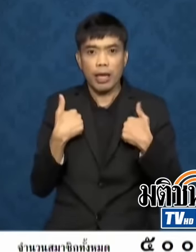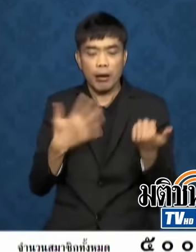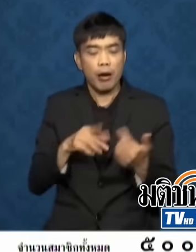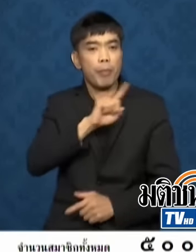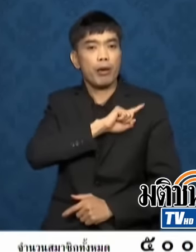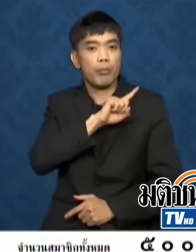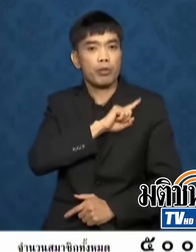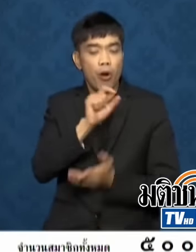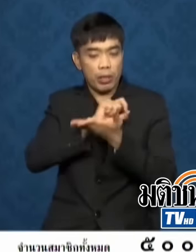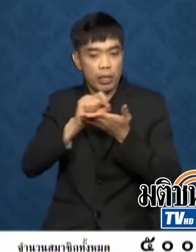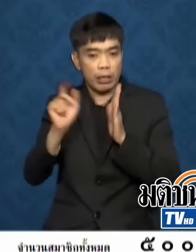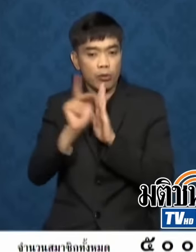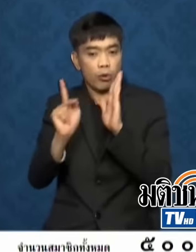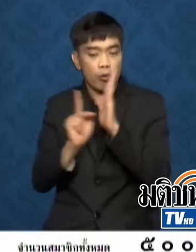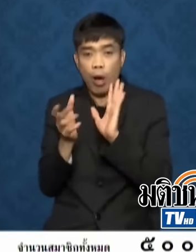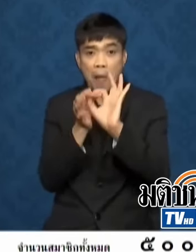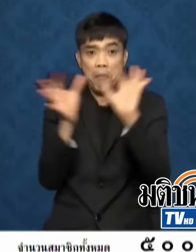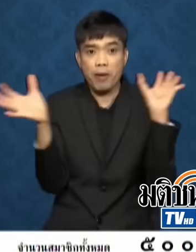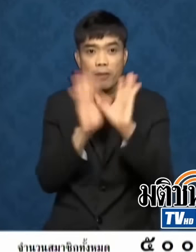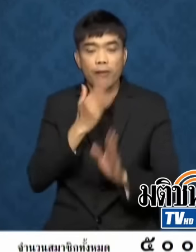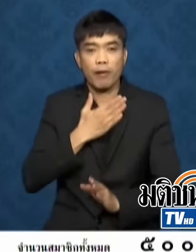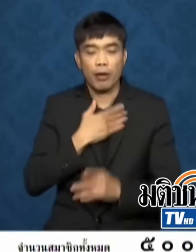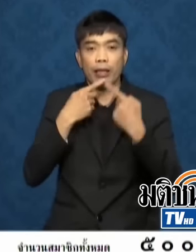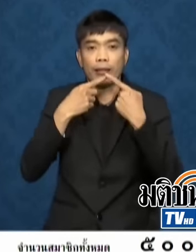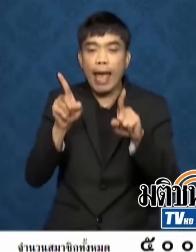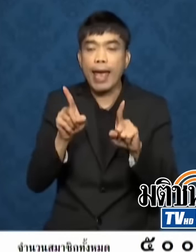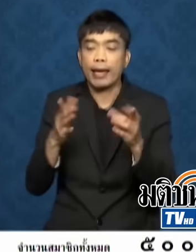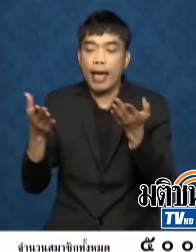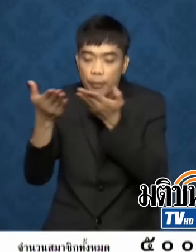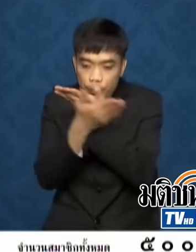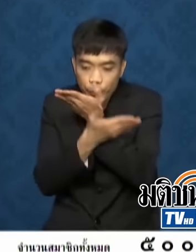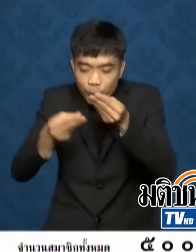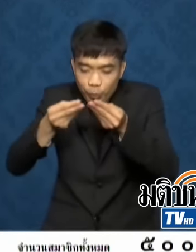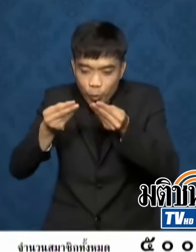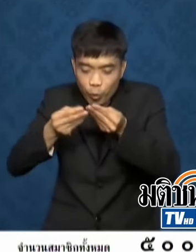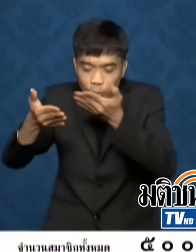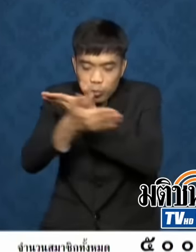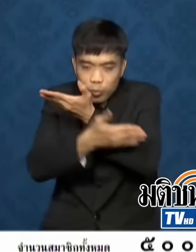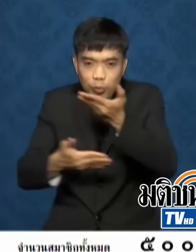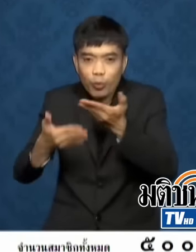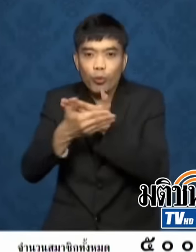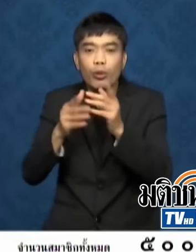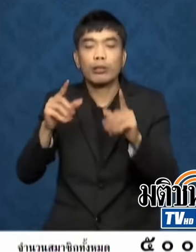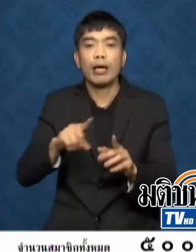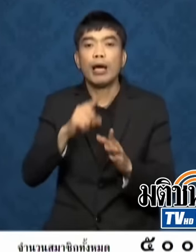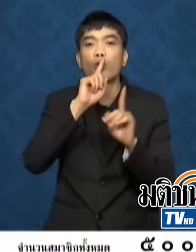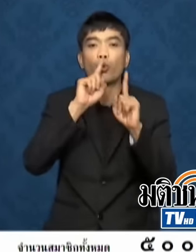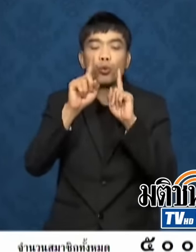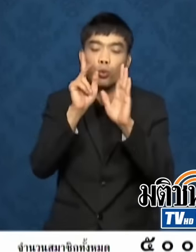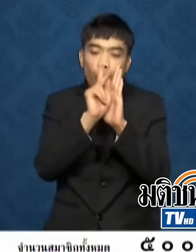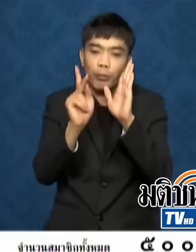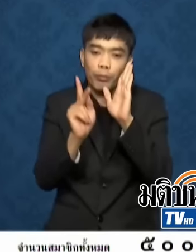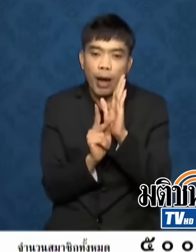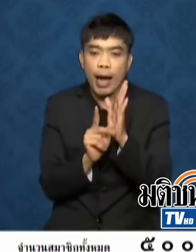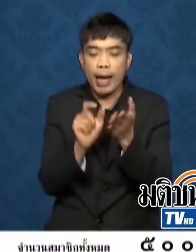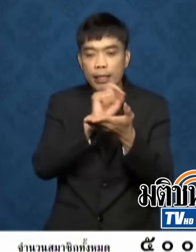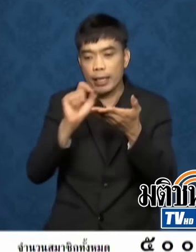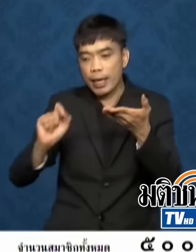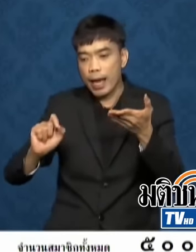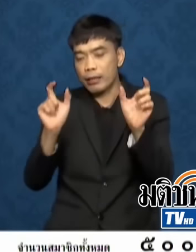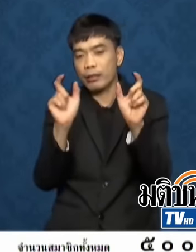ใดๆเลยครับเพียงแต่ว่าเราสรุปบทเรียนกันมาว่าการร่างกฎหมายใดก็แล้วแต่ถ้าไม่เขียนบทเฉ